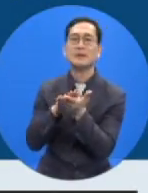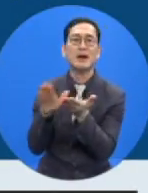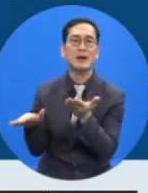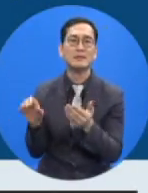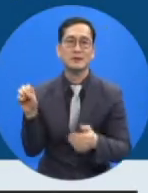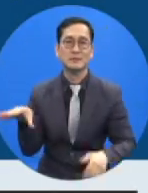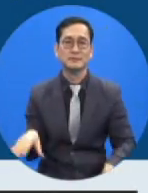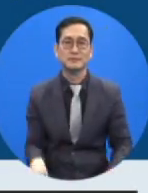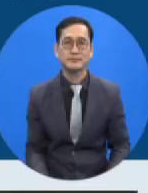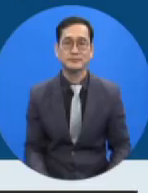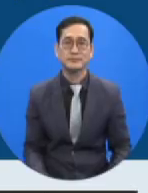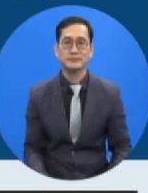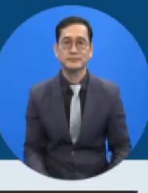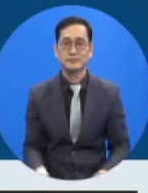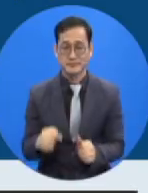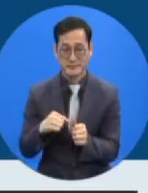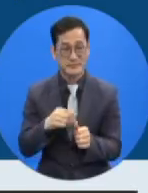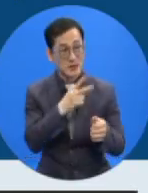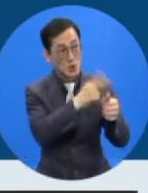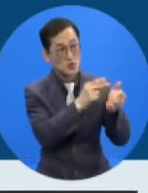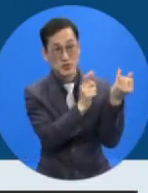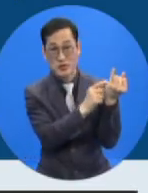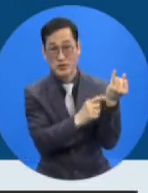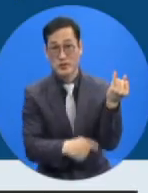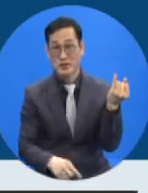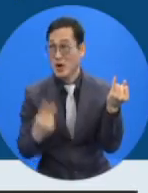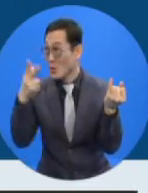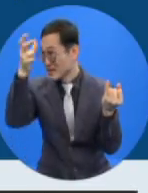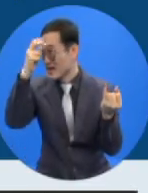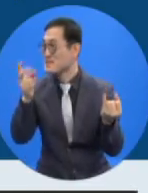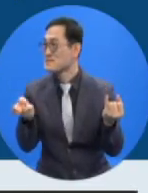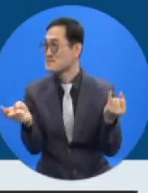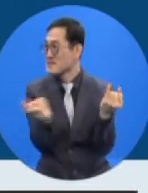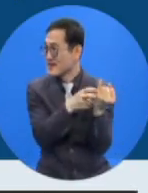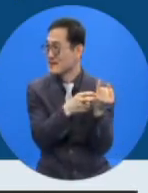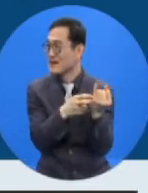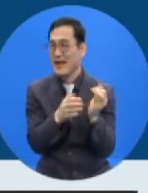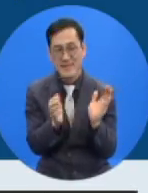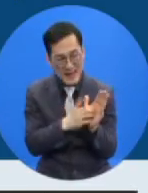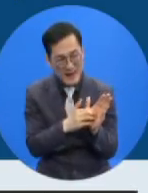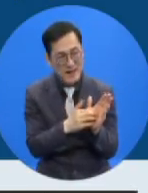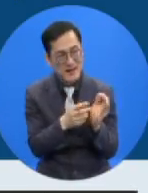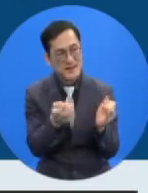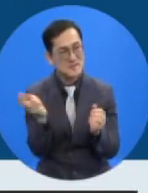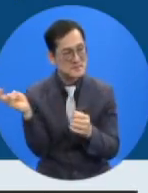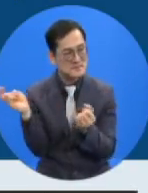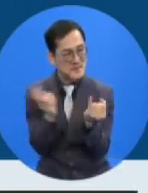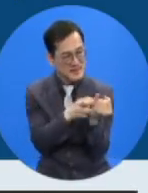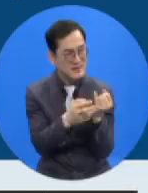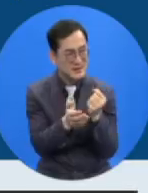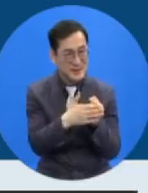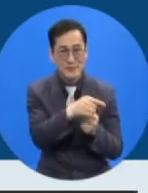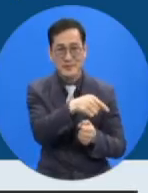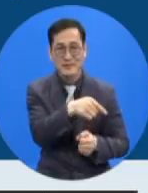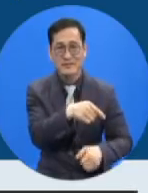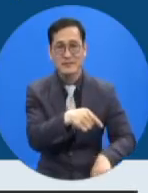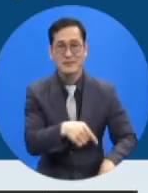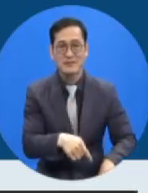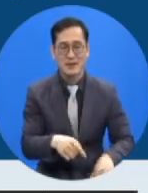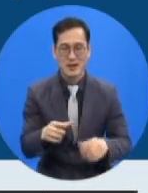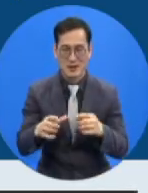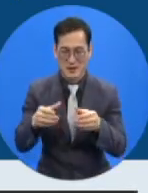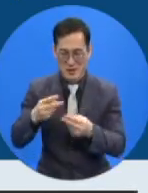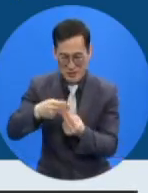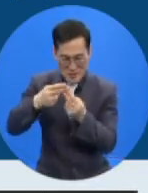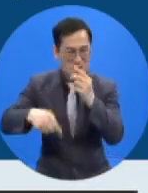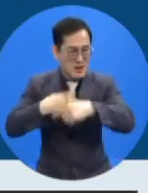김경록 씨는 이렇게 얘기했습니다. 정경심 교수가 검찰에게 배신당했다며 압수수색에 대비해야 한다며 하드 교체를 지시했다. 사실상 정경심 씨의